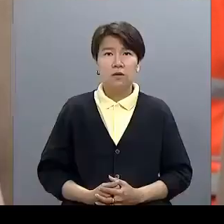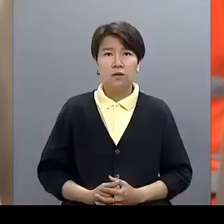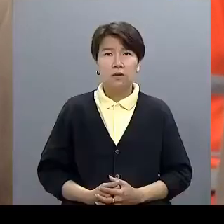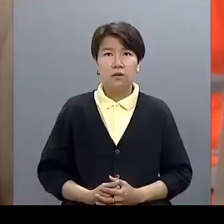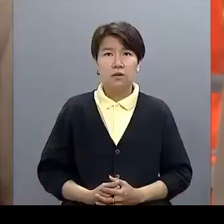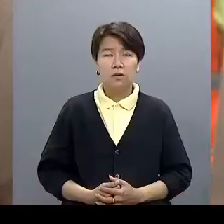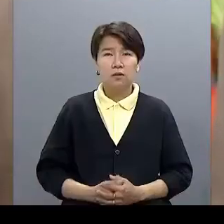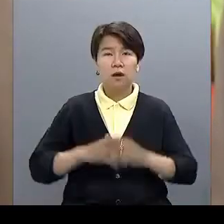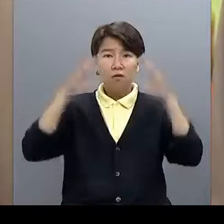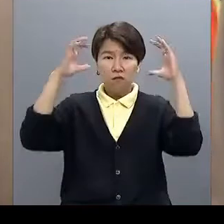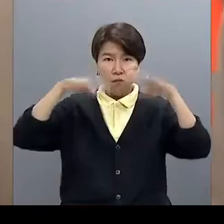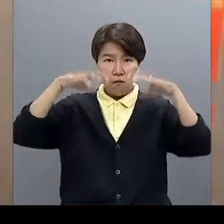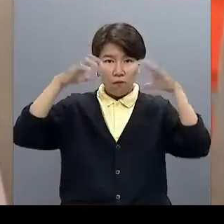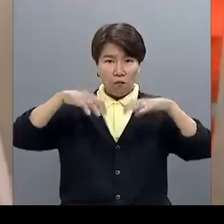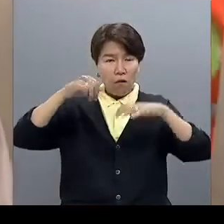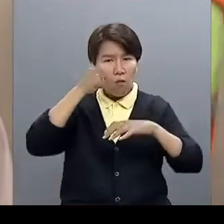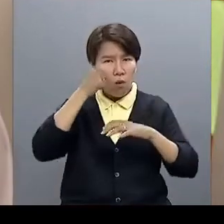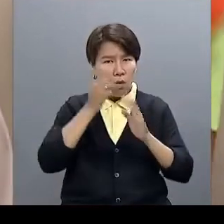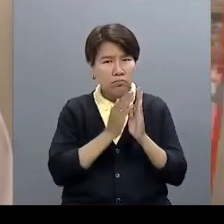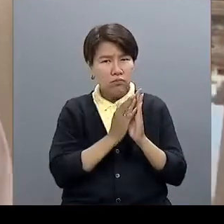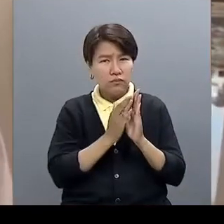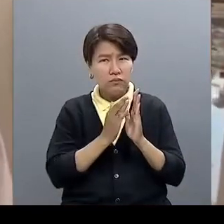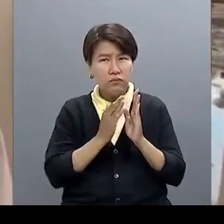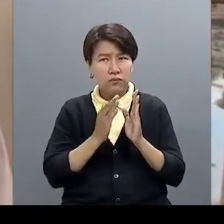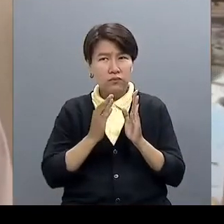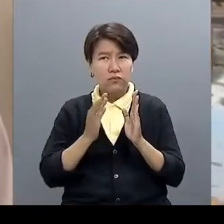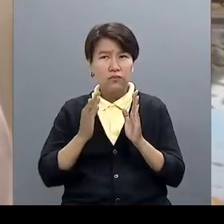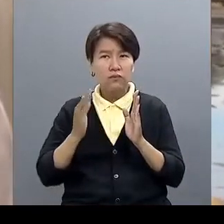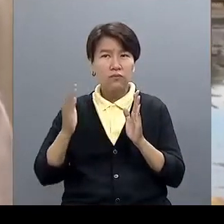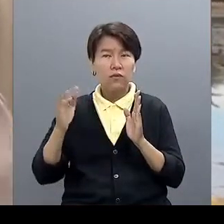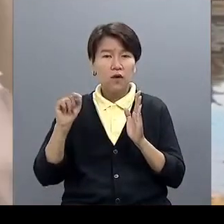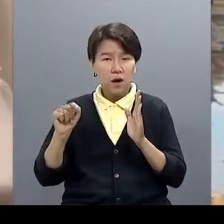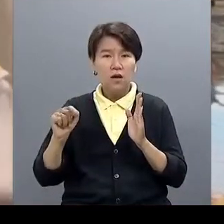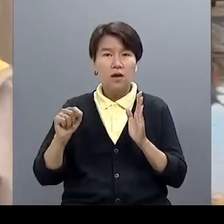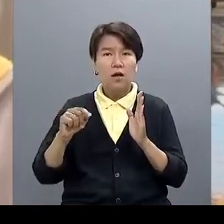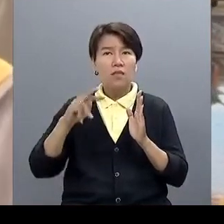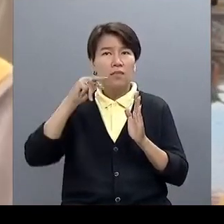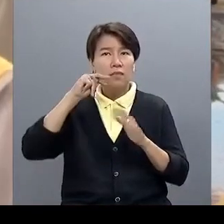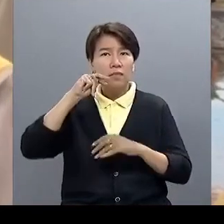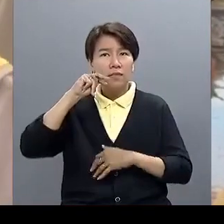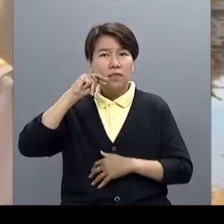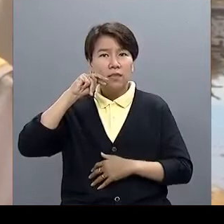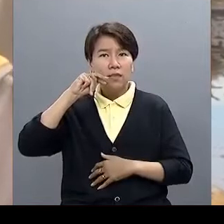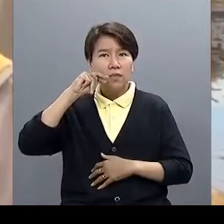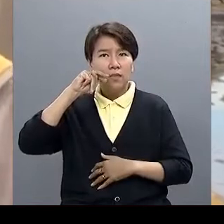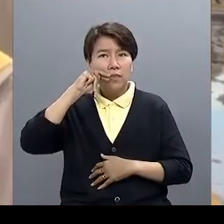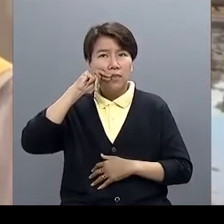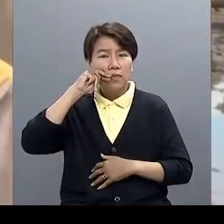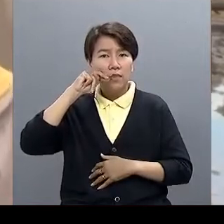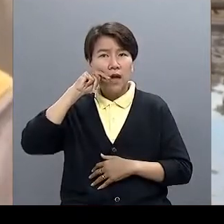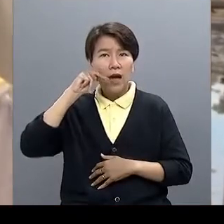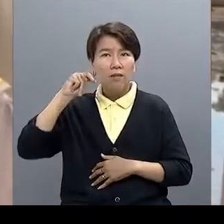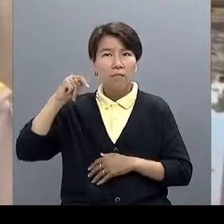เกินกี่วันเกินกี่มิลลิเมตรหรือมีปริมาณน้ำที่เหนือน้ำขึ้นไปมีการเตือนลงมาอะไรต่างๆนี้ก็